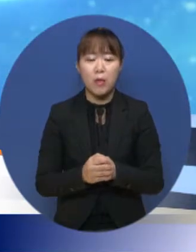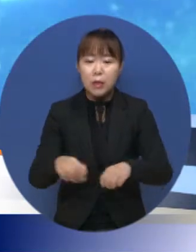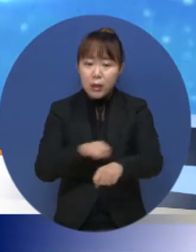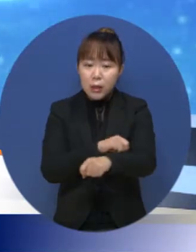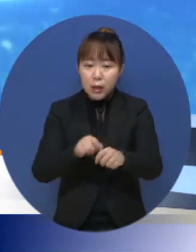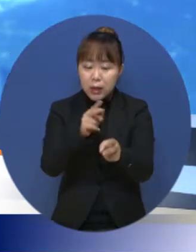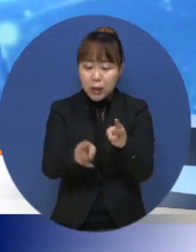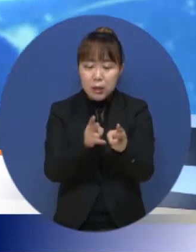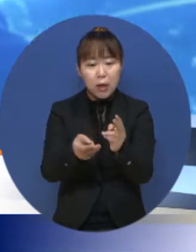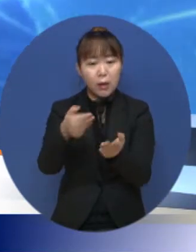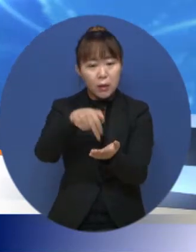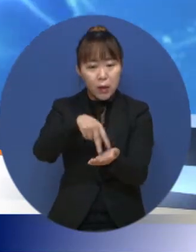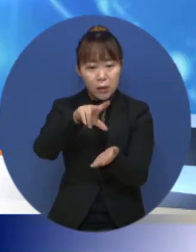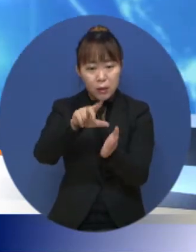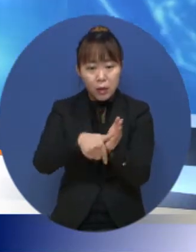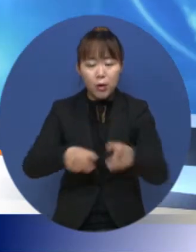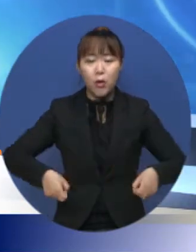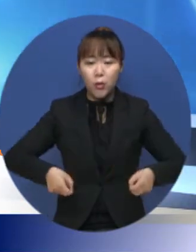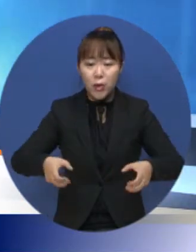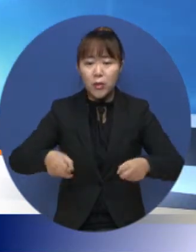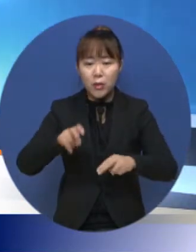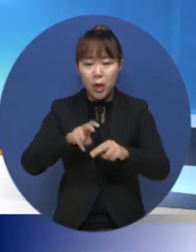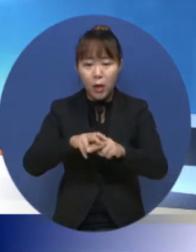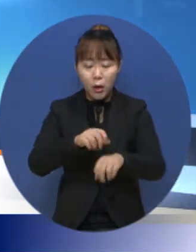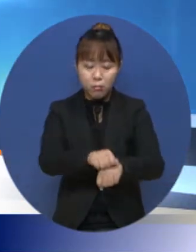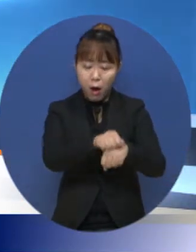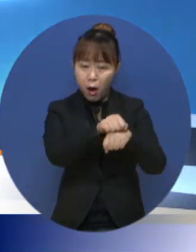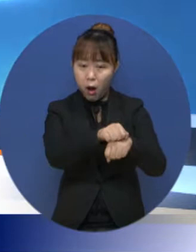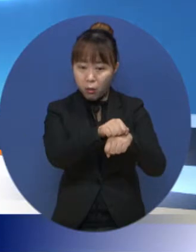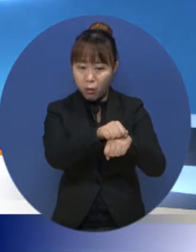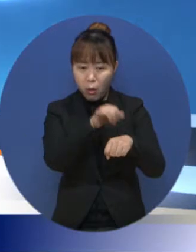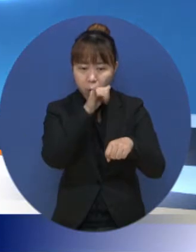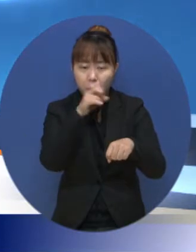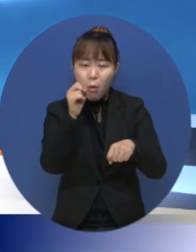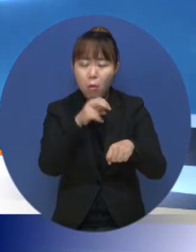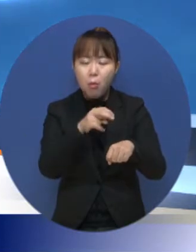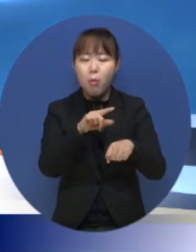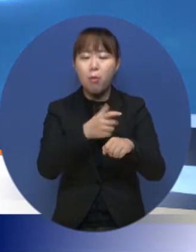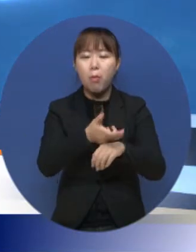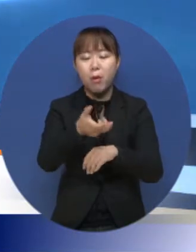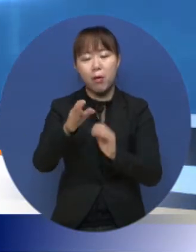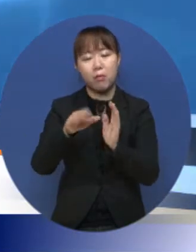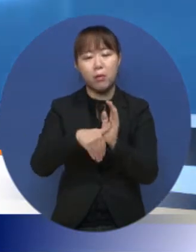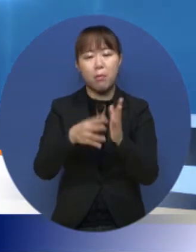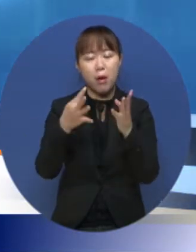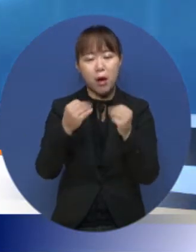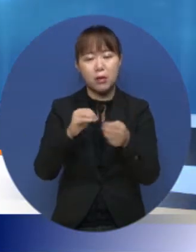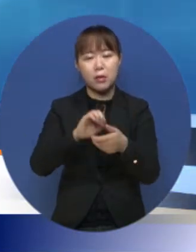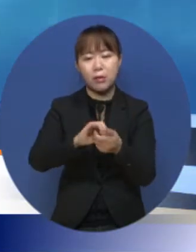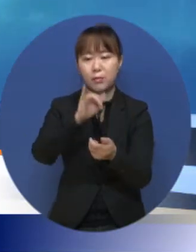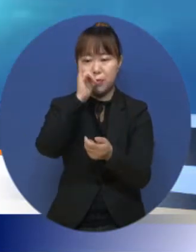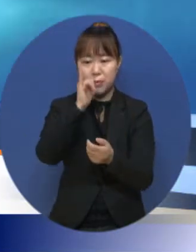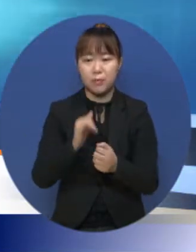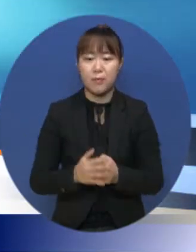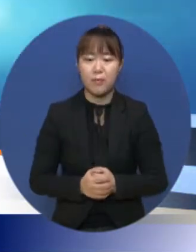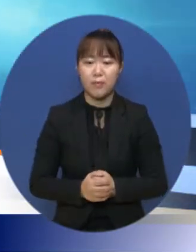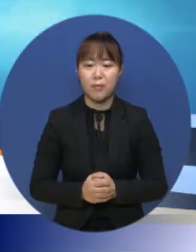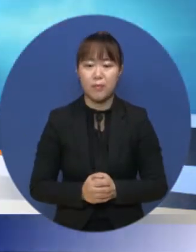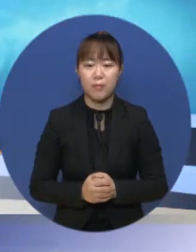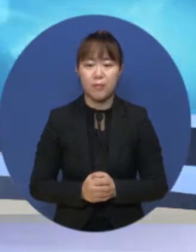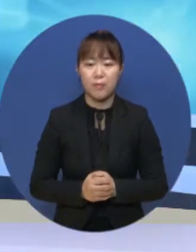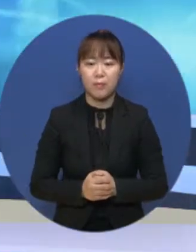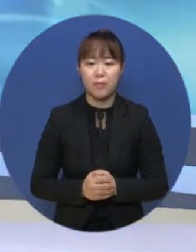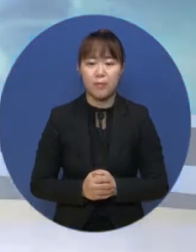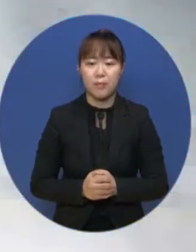특히 기차를 탈 때는 휠체어 자리가 짐칸으로 쓰이는 등 여전히 이동에 많은 제약을 받고 있었습니다. 서정용